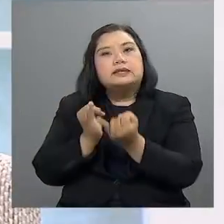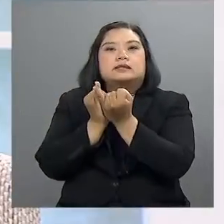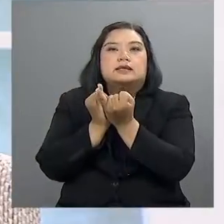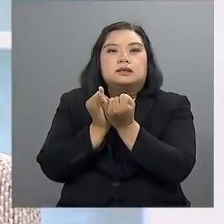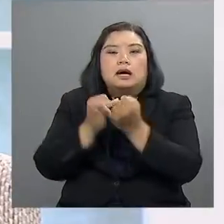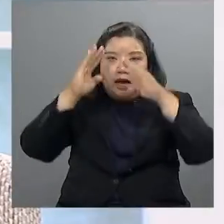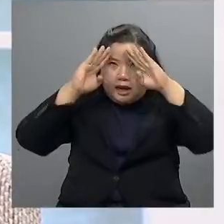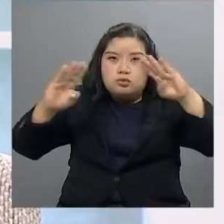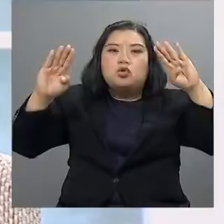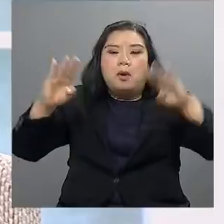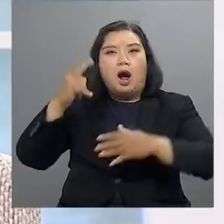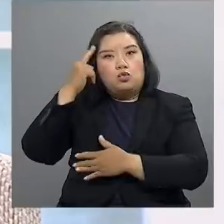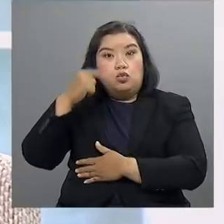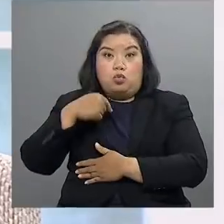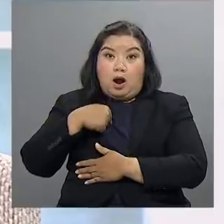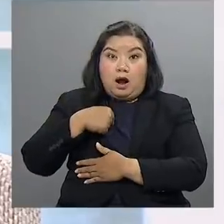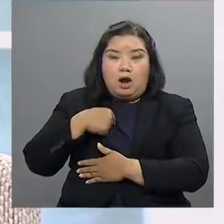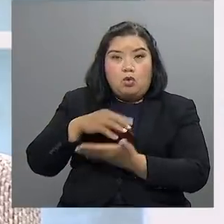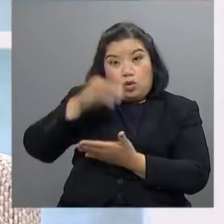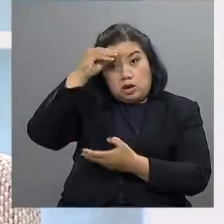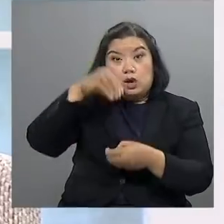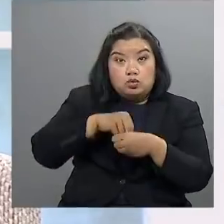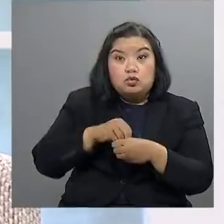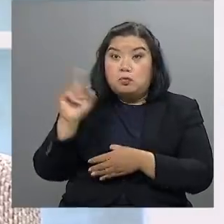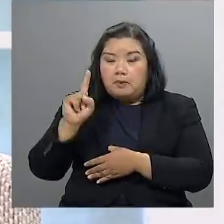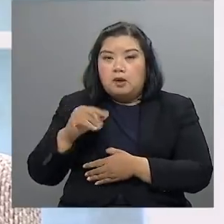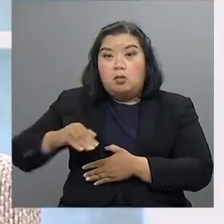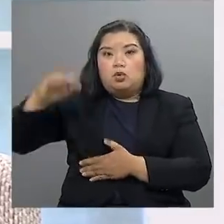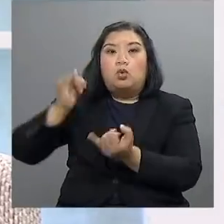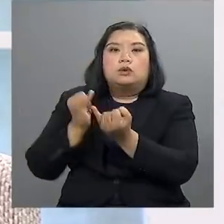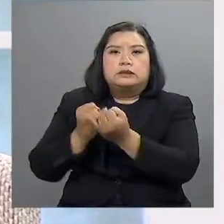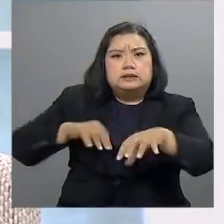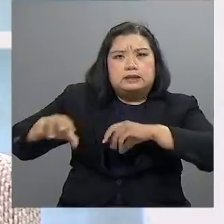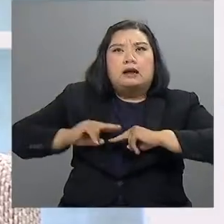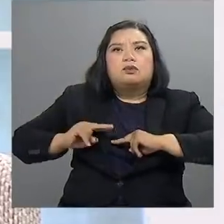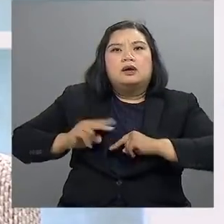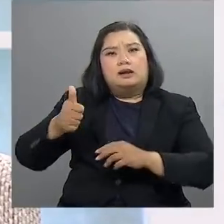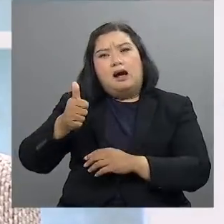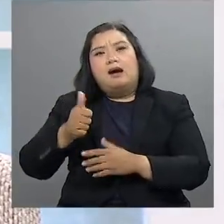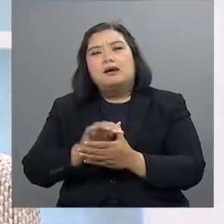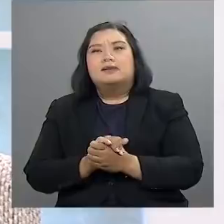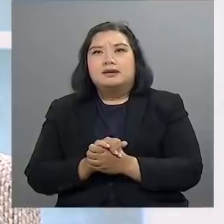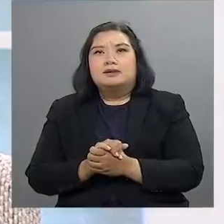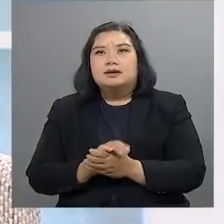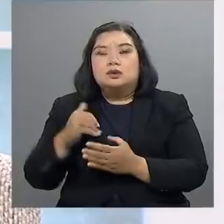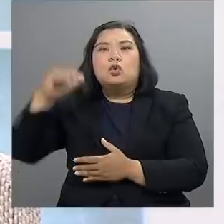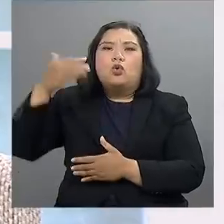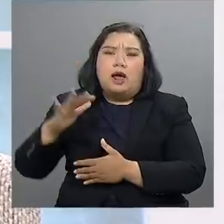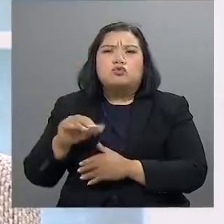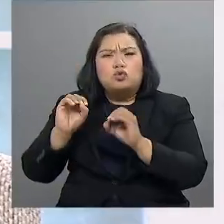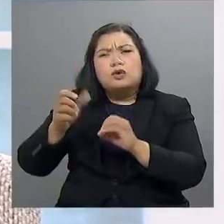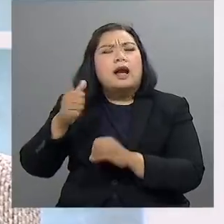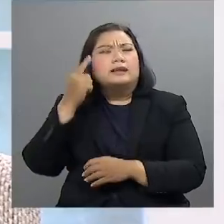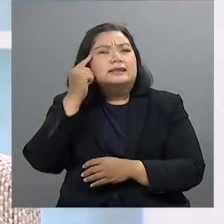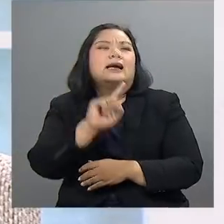ต่ในโรงเรียนนะครับโตขึ้นมาจะได้บริหารจัดการได้เลย ไม่ต้องมาวุ่นวายอยู่ตอนโต ตอนโตก็เรียนรู้ได้เหมือนกันคุณผู้ชมขอบคุณคุณผู้ชมทุ